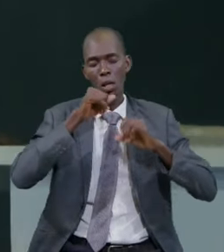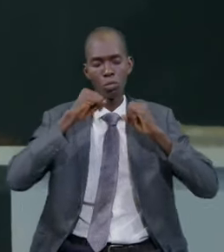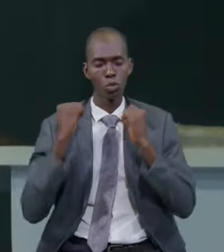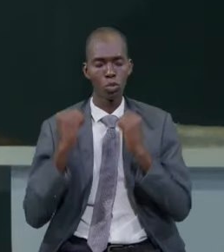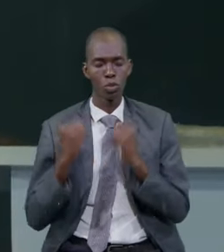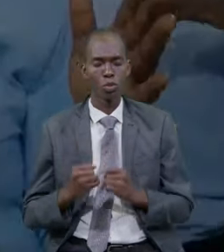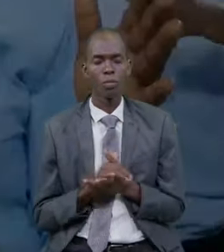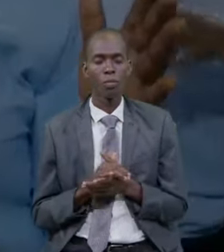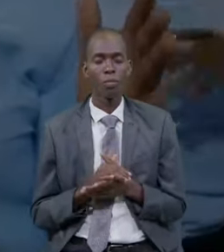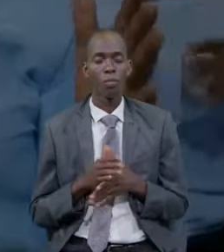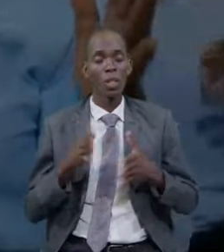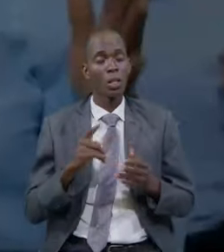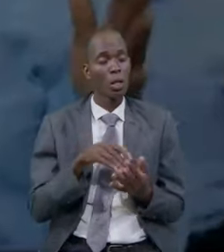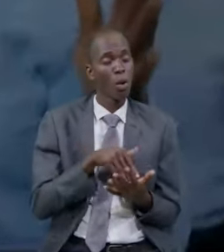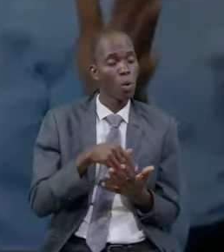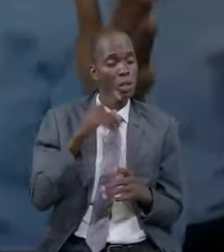Que le faible dise.